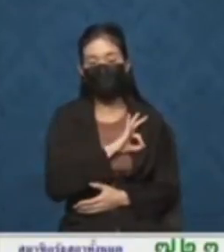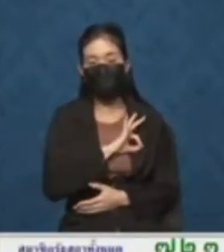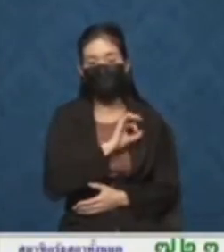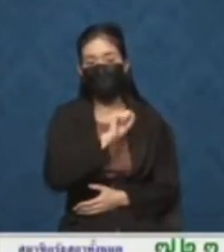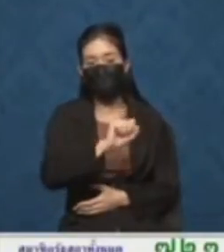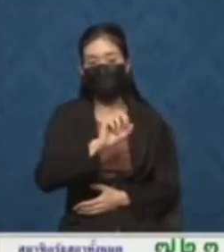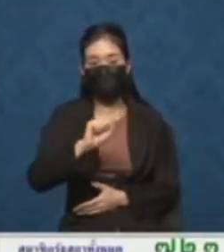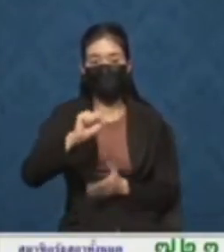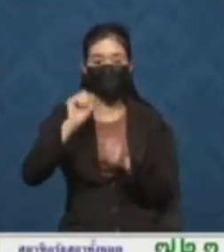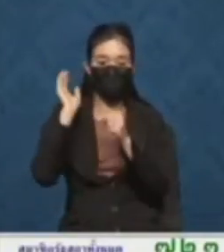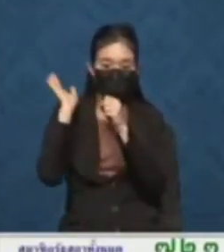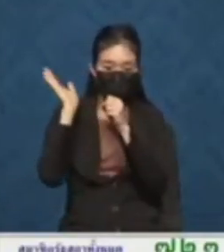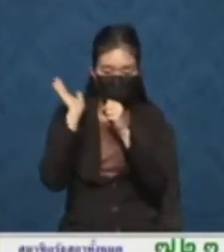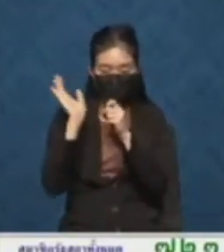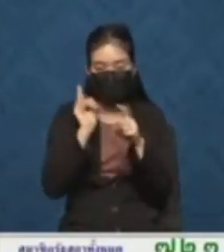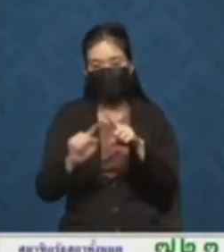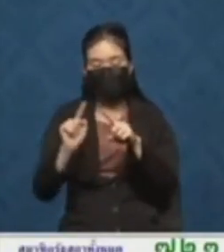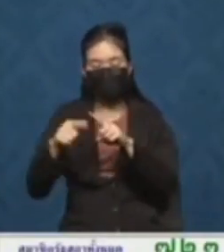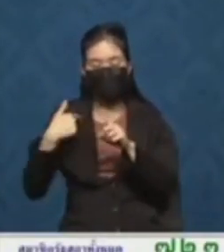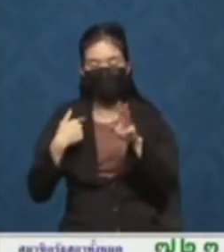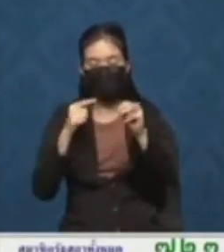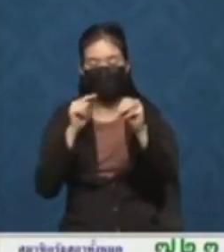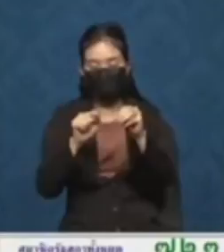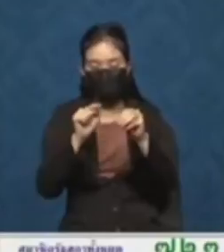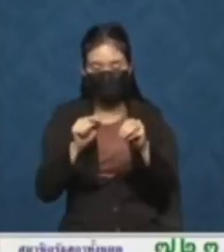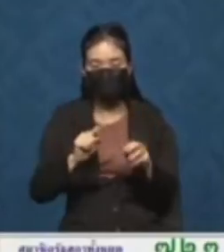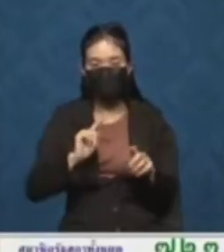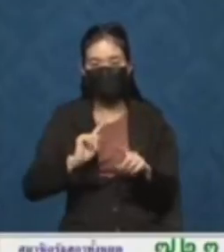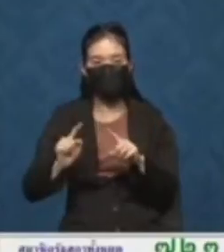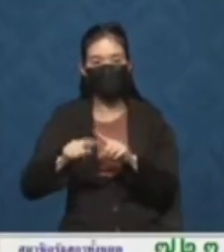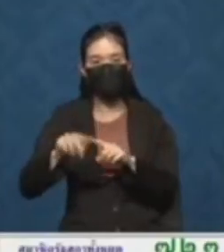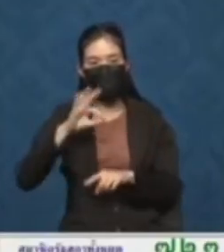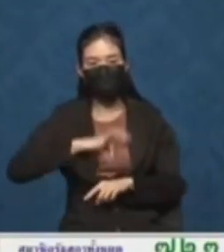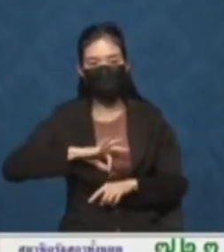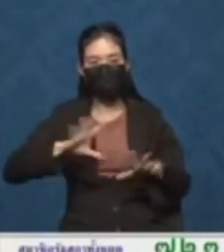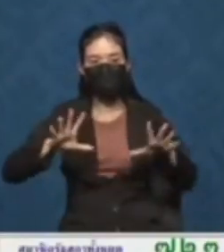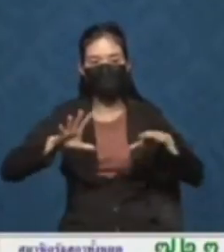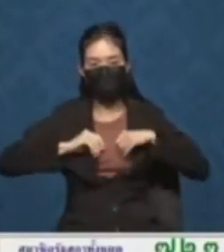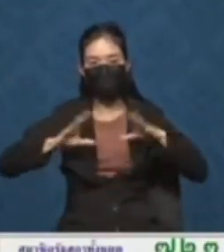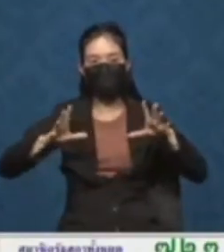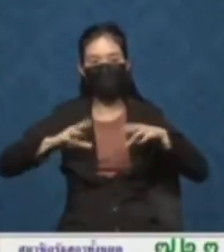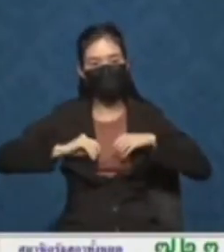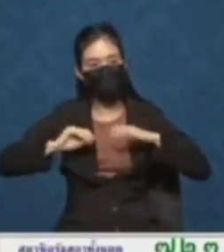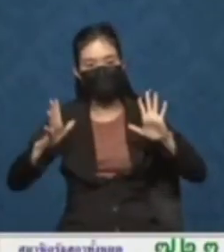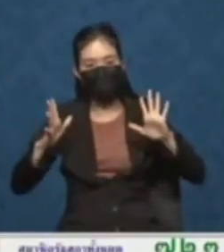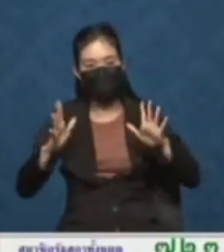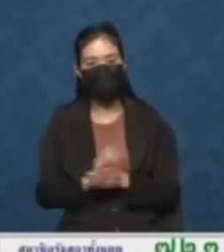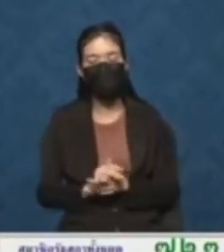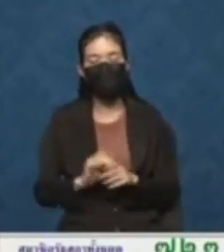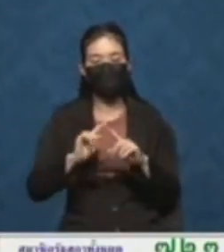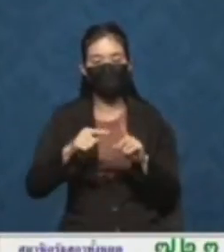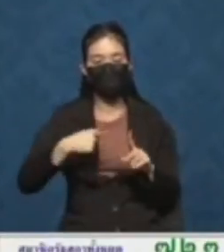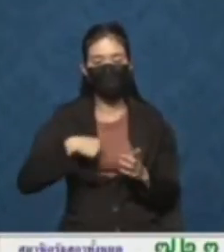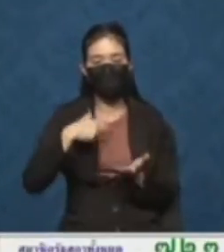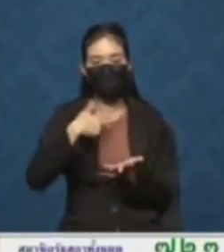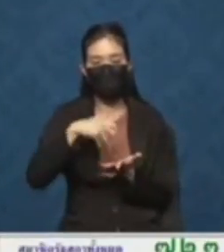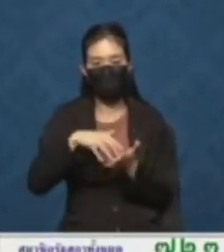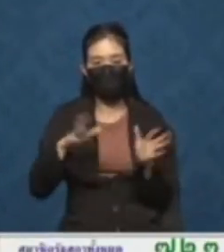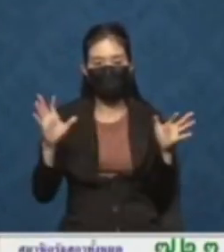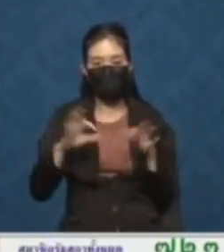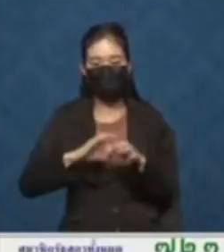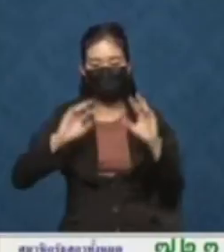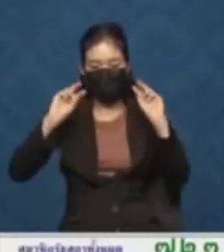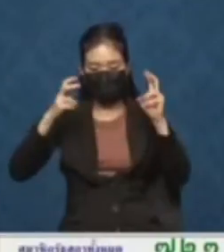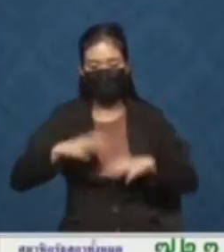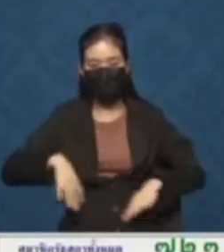จงรายละเอียดรายมาตราท่านเห็นด้วยหรือไม่เห็นด้วยผมจะพูดถึงหลักการใหญ่ที่เป็น